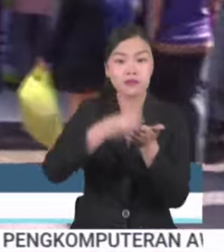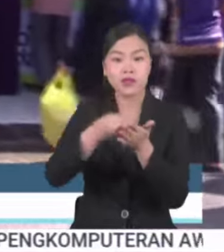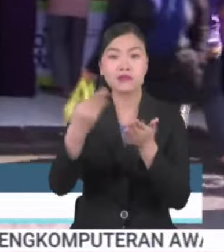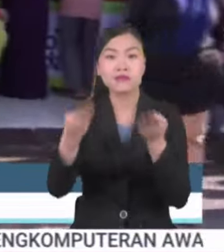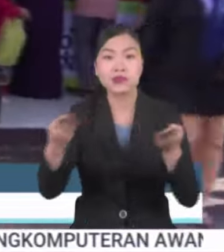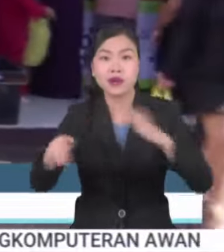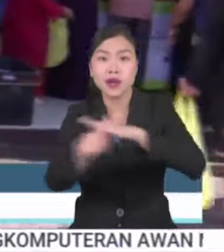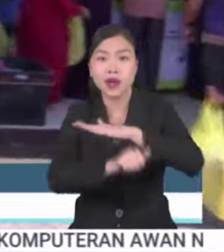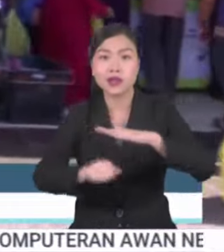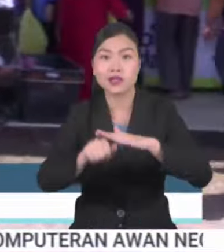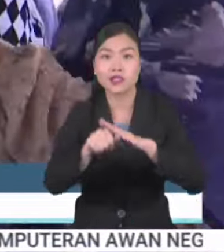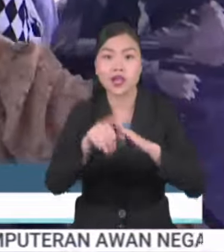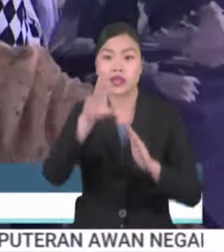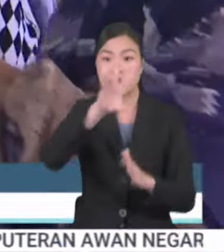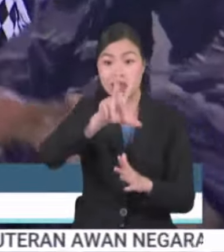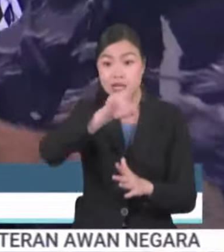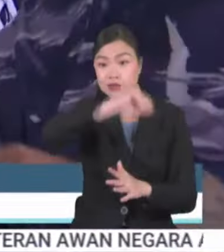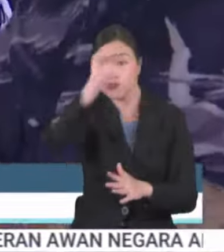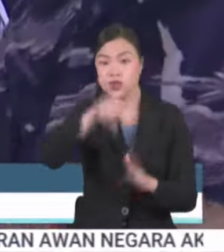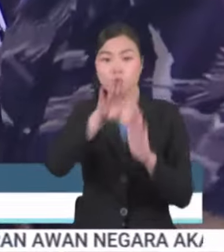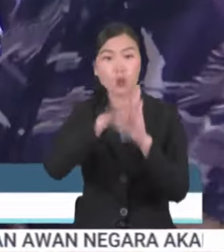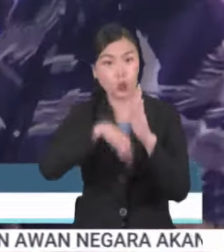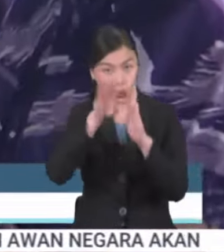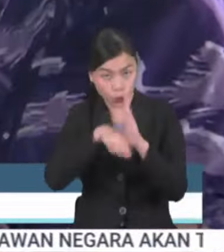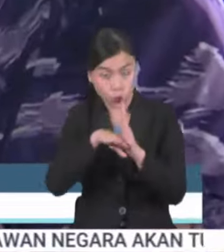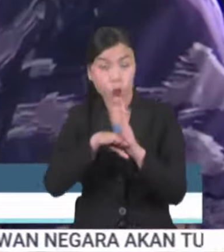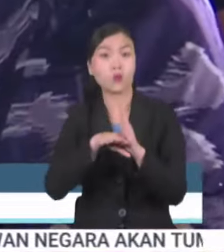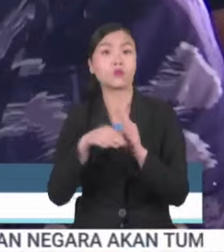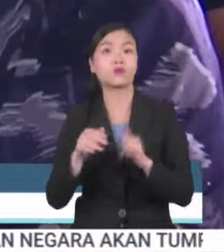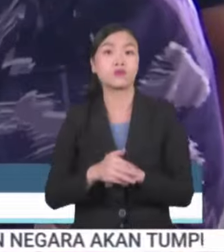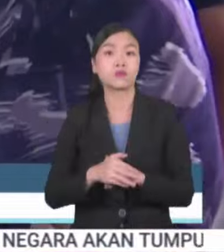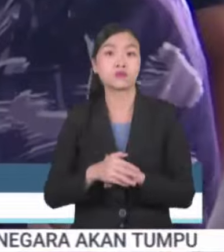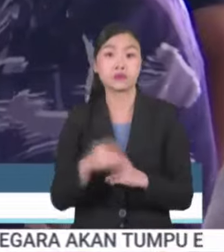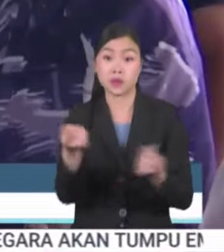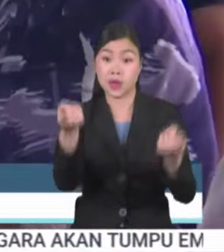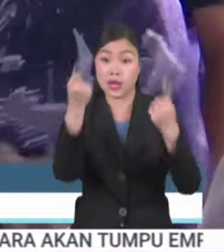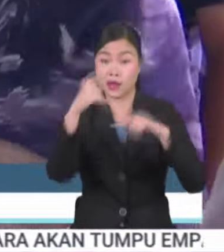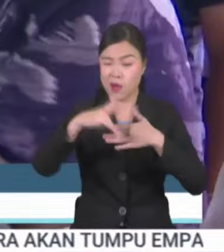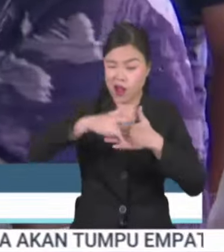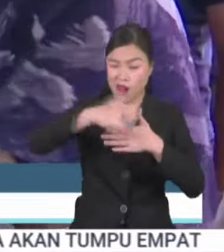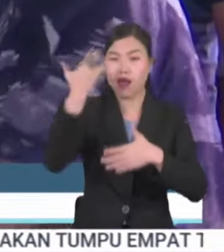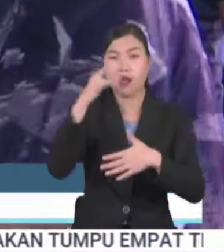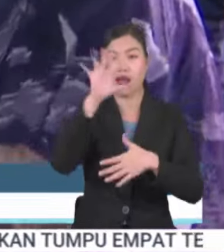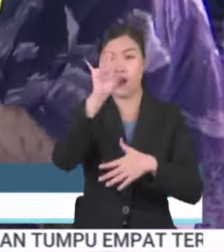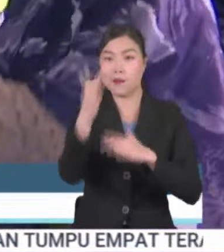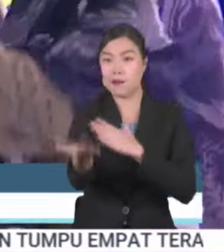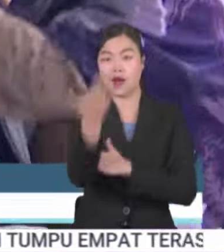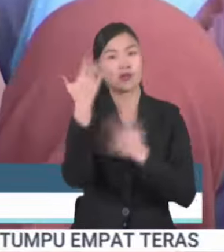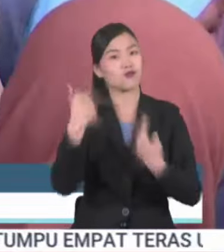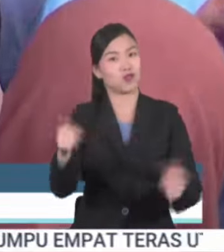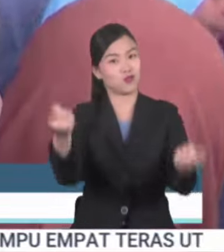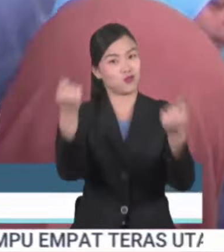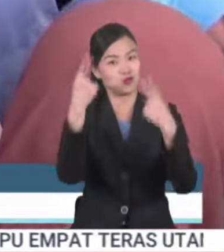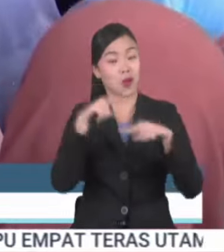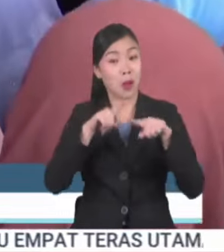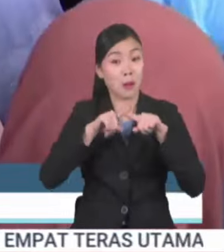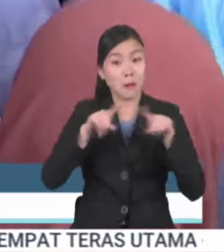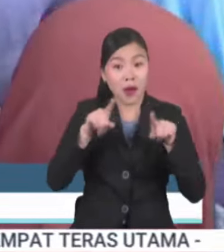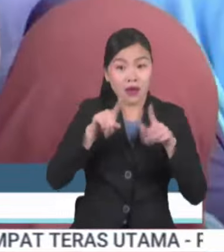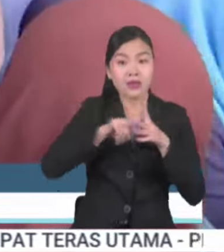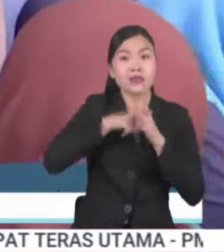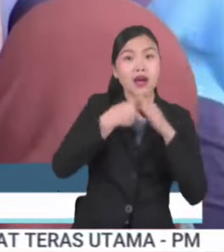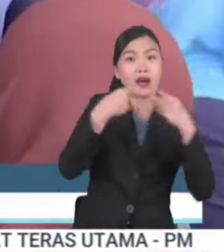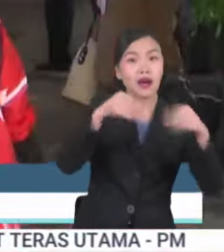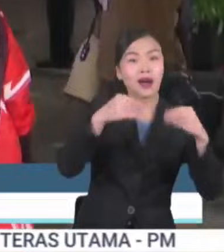asas pada harga 30% lebih murah berbanding harga pasaran. Mereka hadir seawal pukul 8 pagi meskipun aktiviti jualan